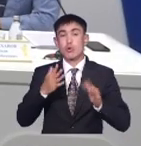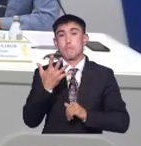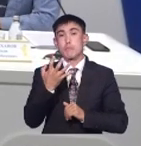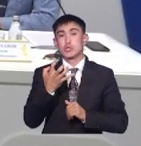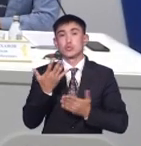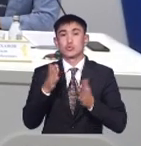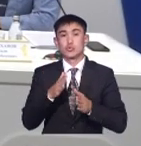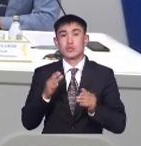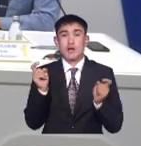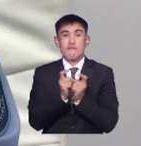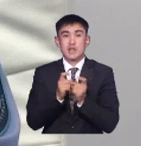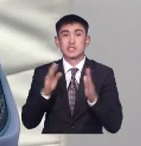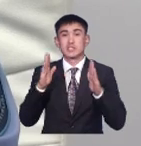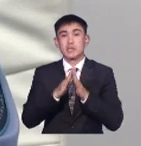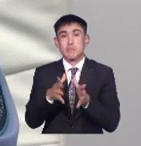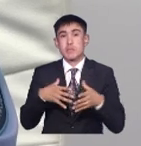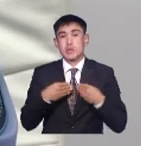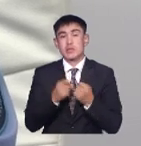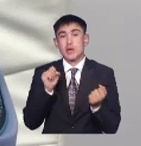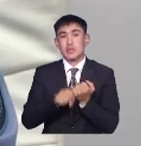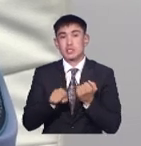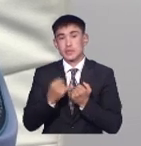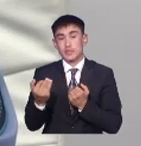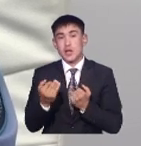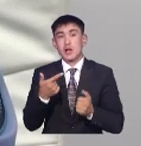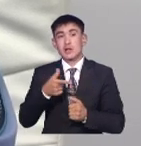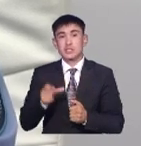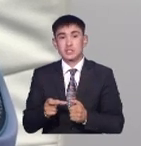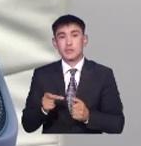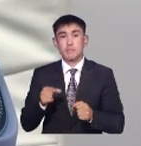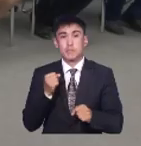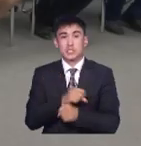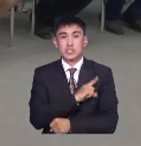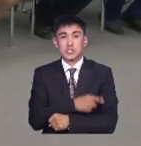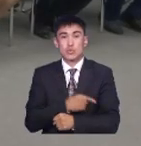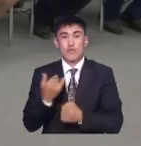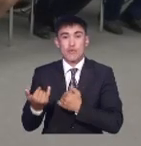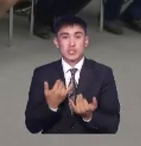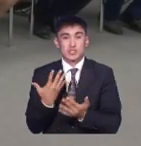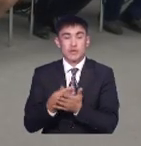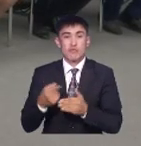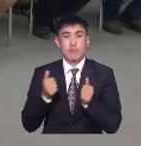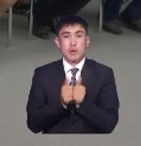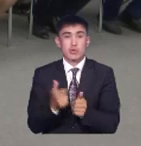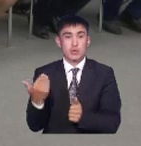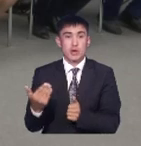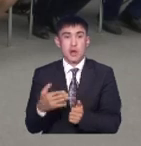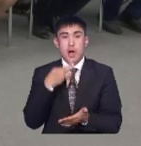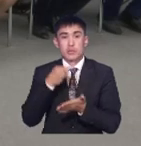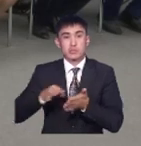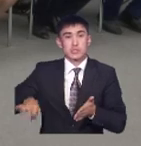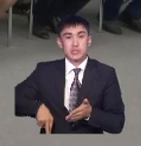более 500 случаев конфликта в семейно-бытовых отношениях. Граждане, применившие силу в отношении своего партнера,